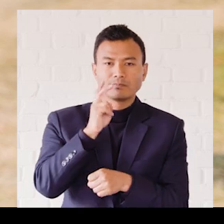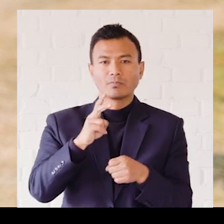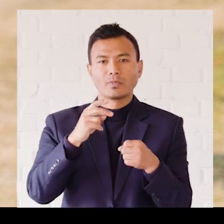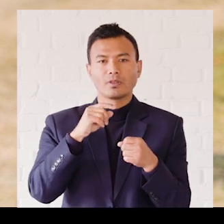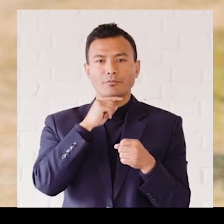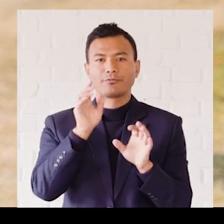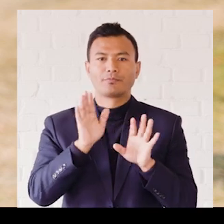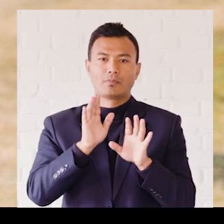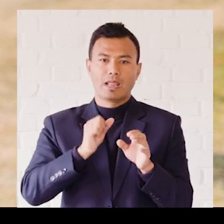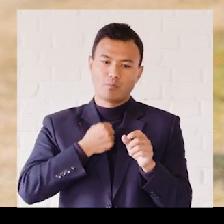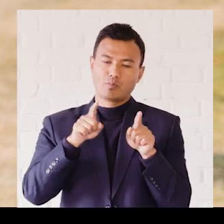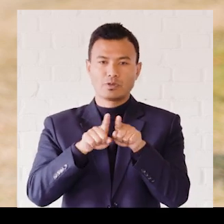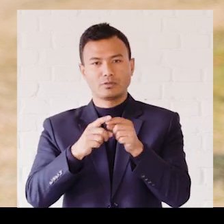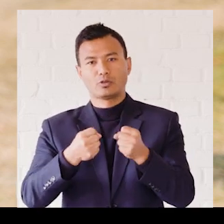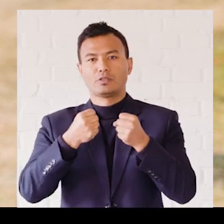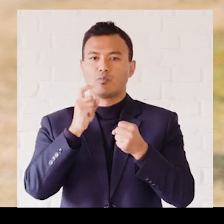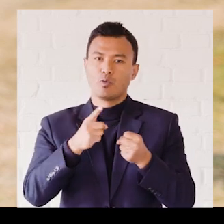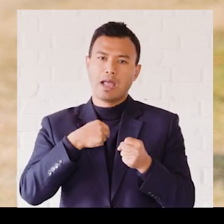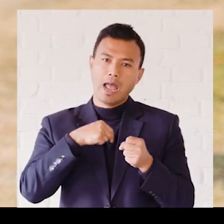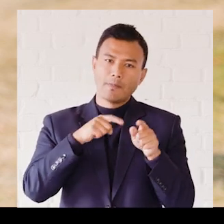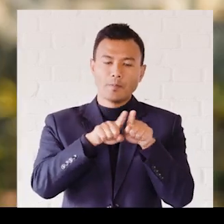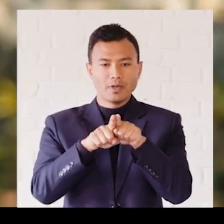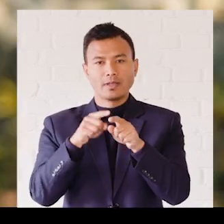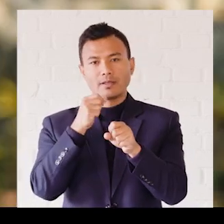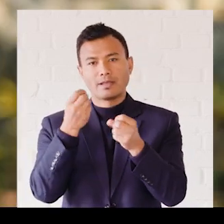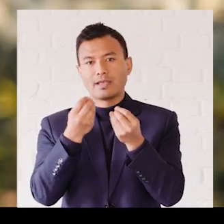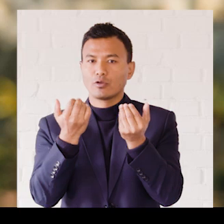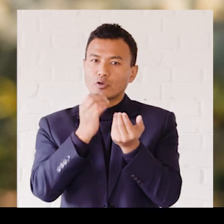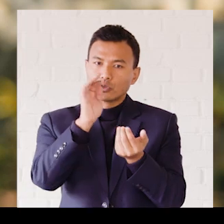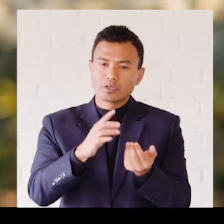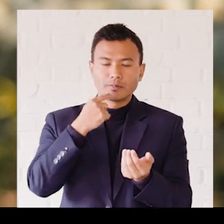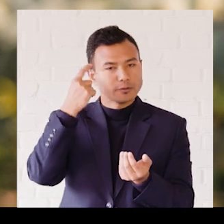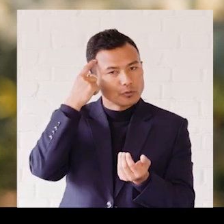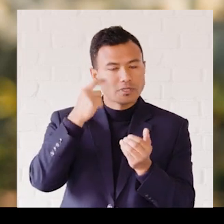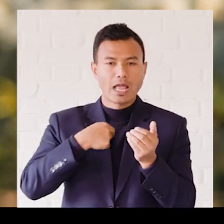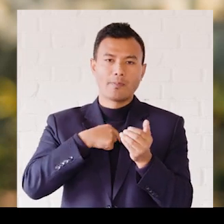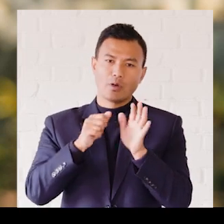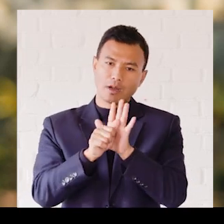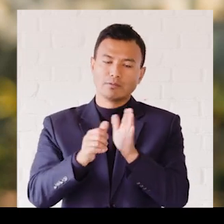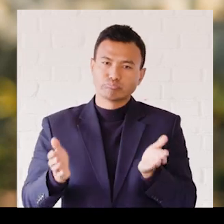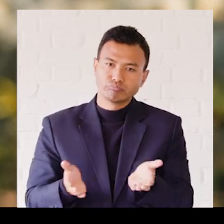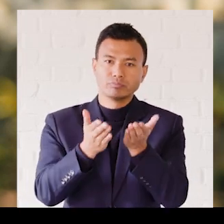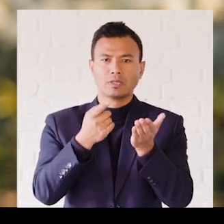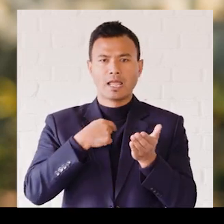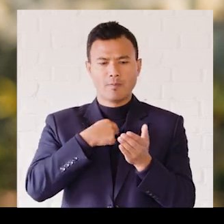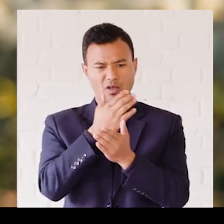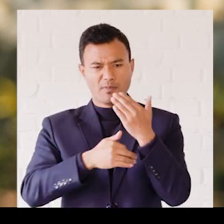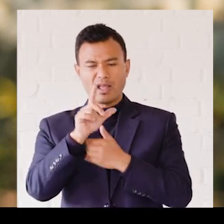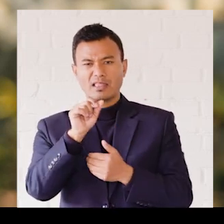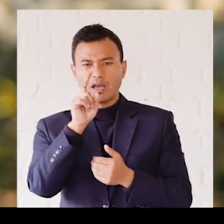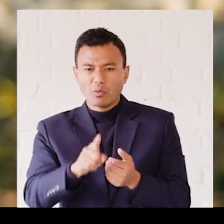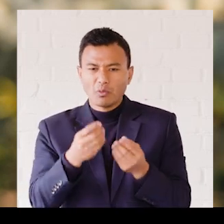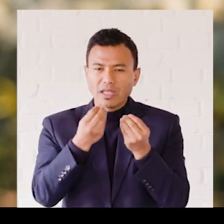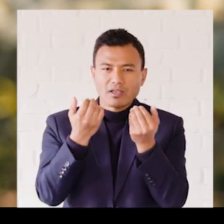सक्षम हो र हामी पनि केही गर्न सक्छौँ भनेर यो सोच राखी हामी अगाडि बढौँ। यो नसोचौँ कि हामी